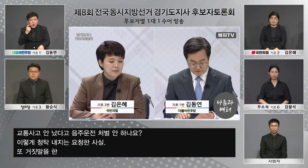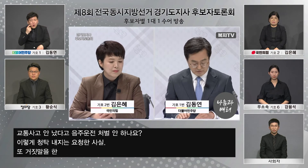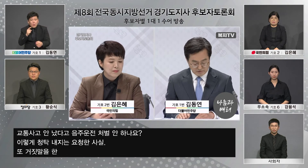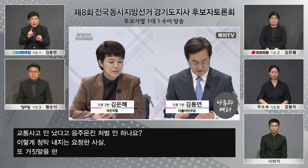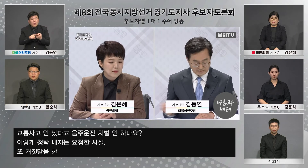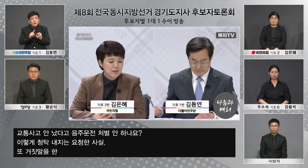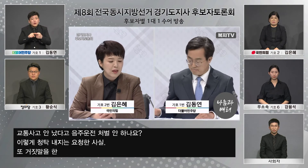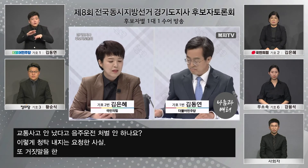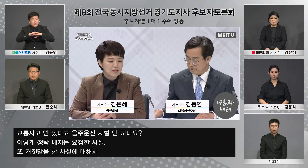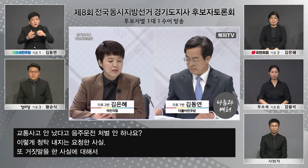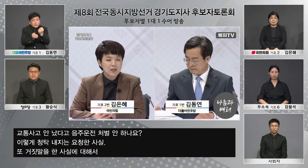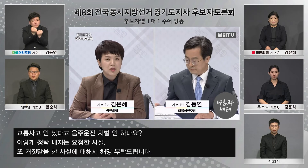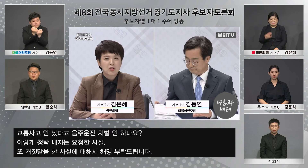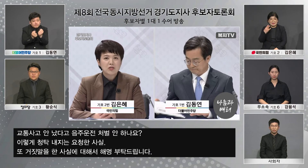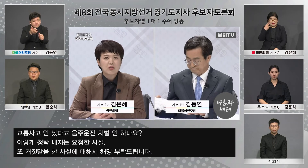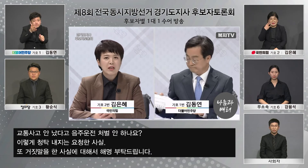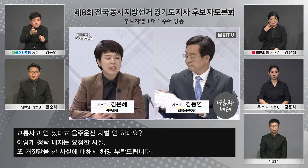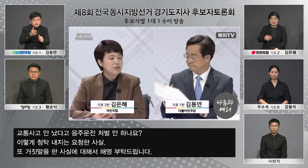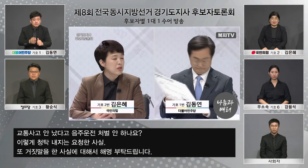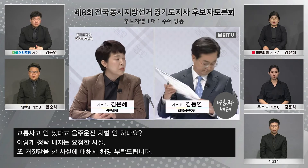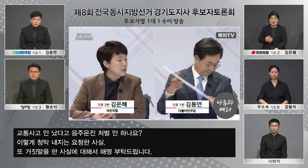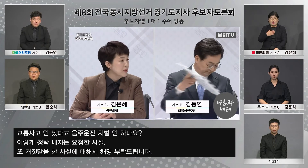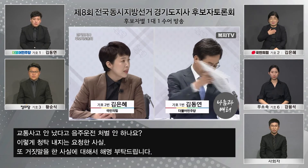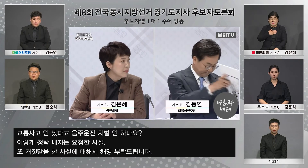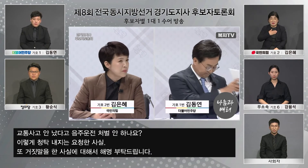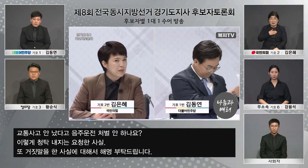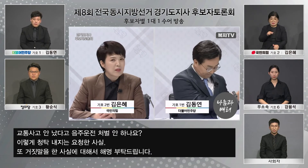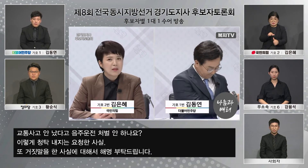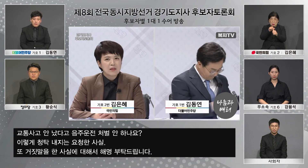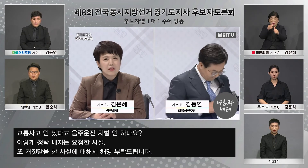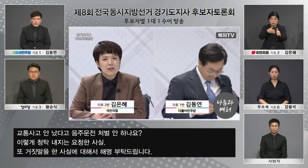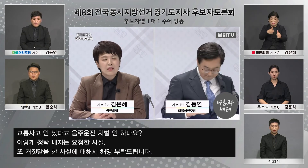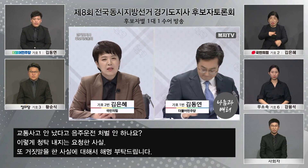해명 부탁드립니다. 네, 저는 청탁을 한 적이 없습니다.